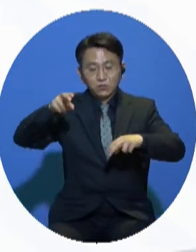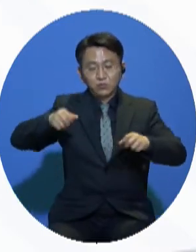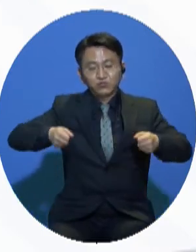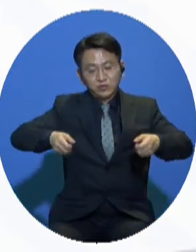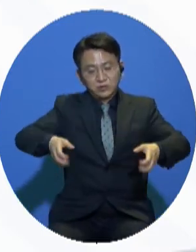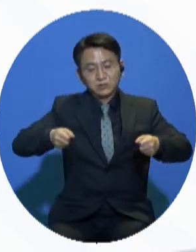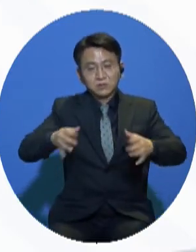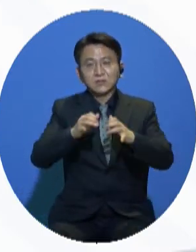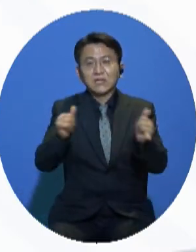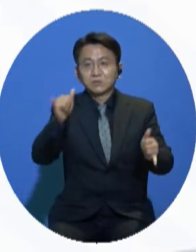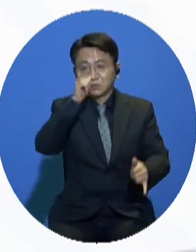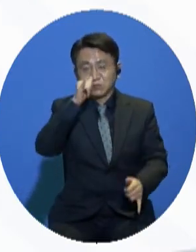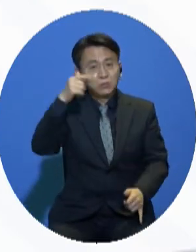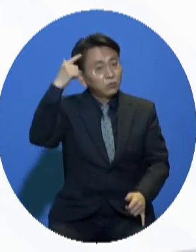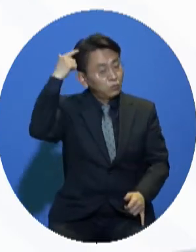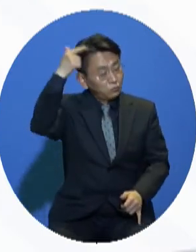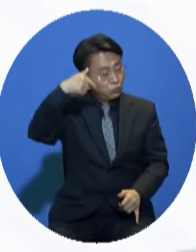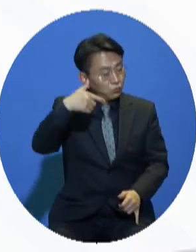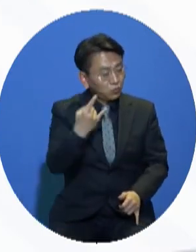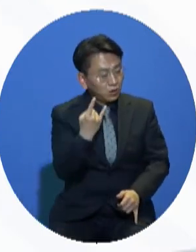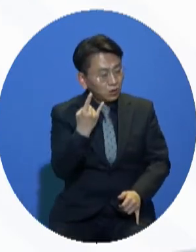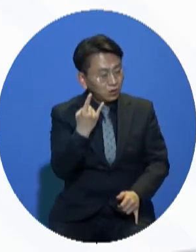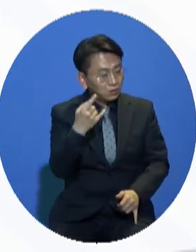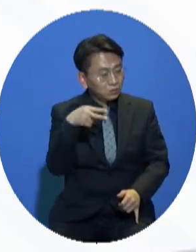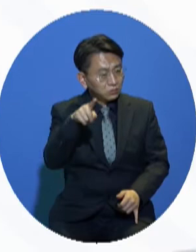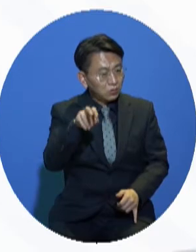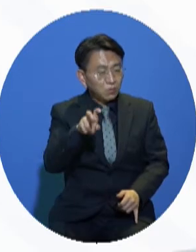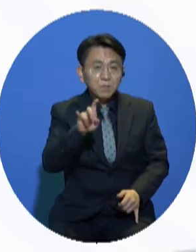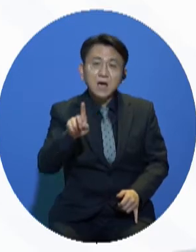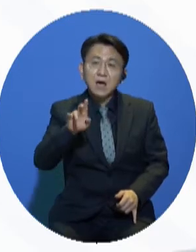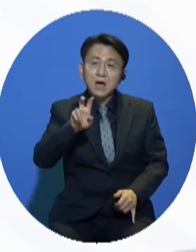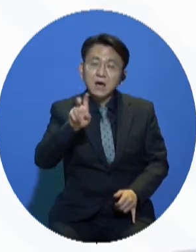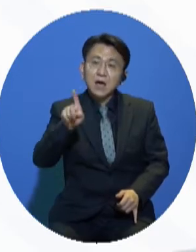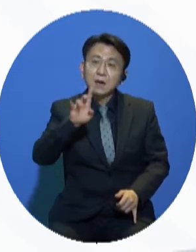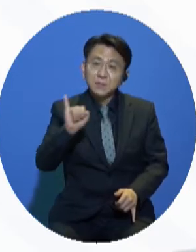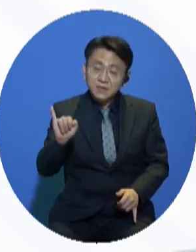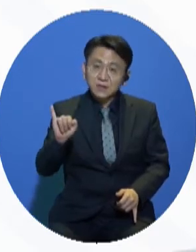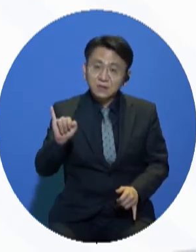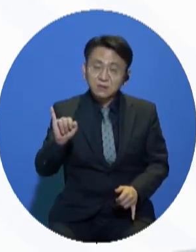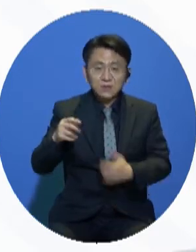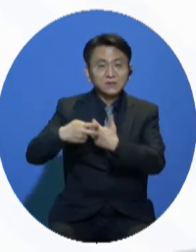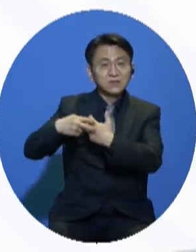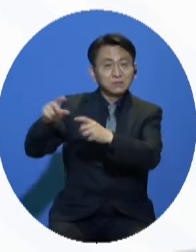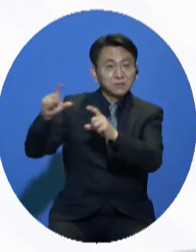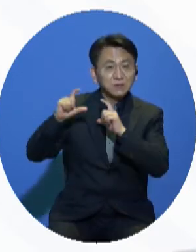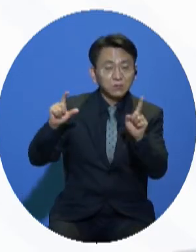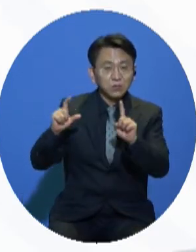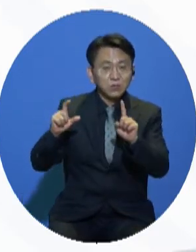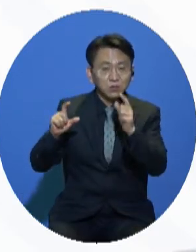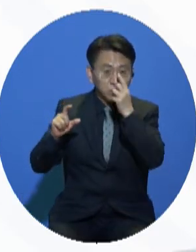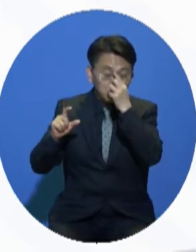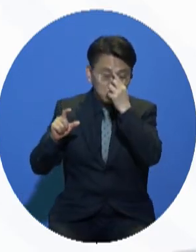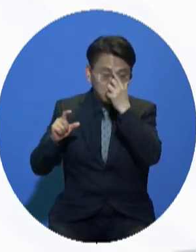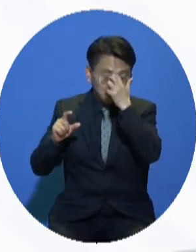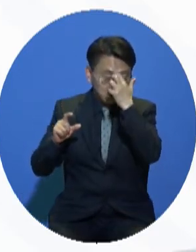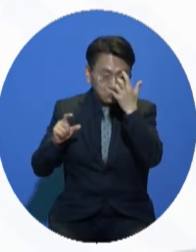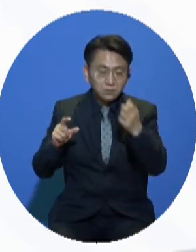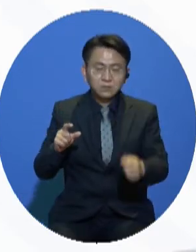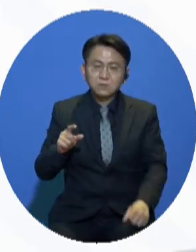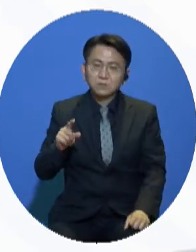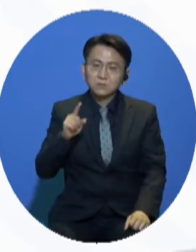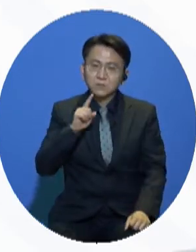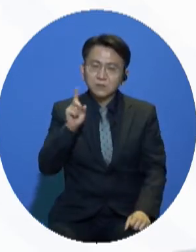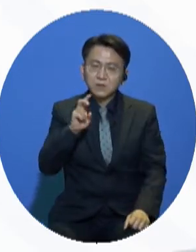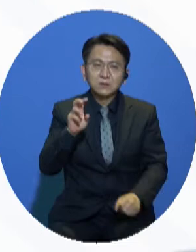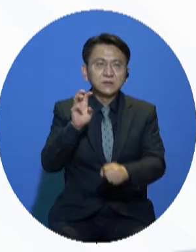있습니다. 그래서 뇌성마비가 있다고 말씀드렸는데 그 의사들이 말하기로는 추측을 하고 있는데